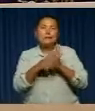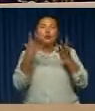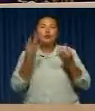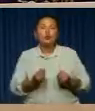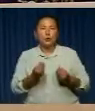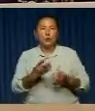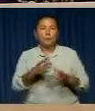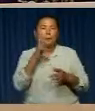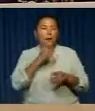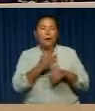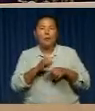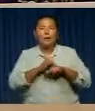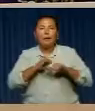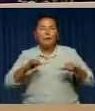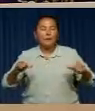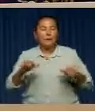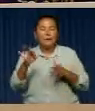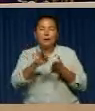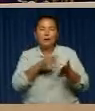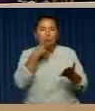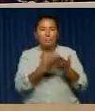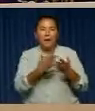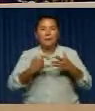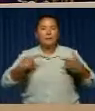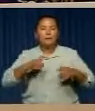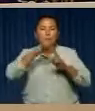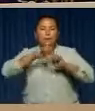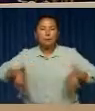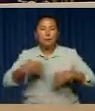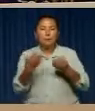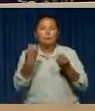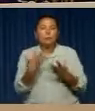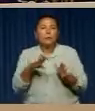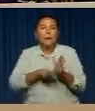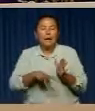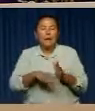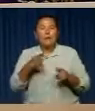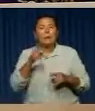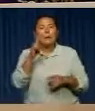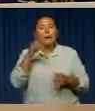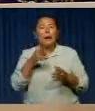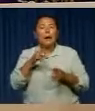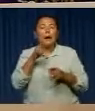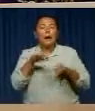дәлелсіз, қажетсіз рентгенге түсудің тіпті қажет жоқ. Оның ар жағында компьютерлік томография. Біздің қазір барлығымыз жаппай